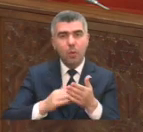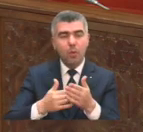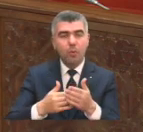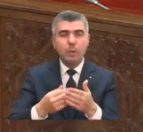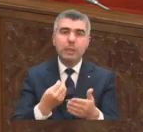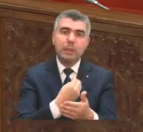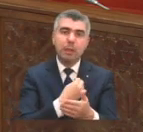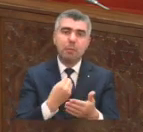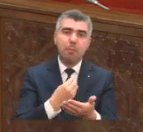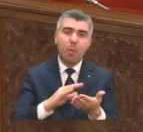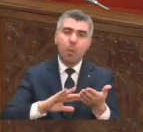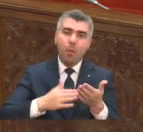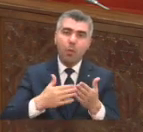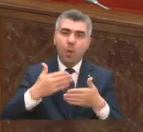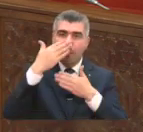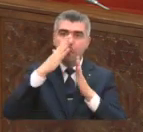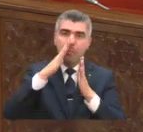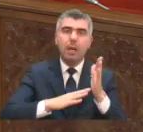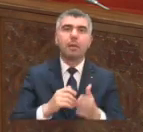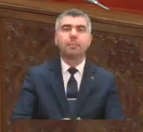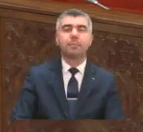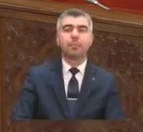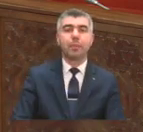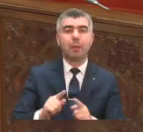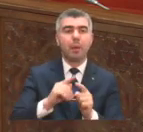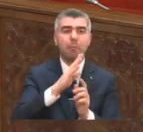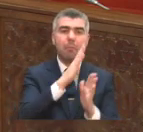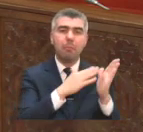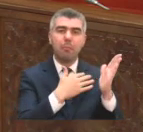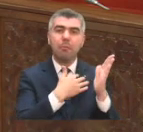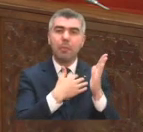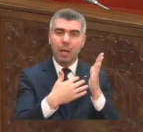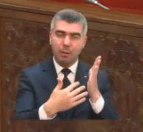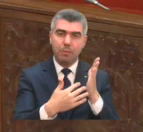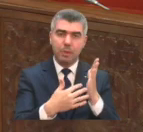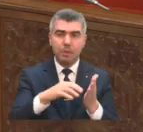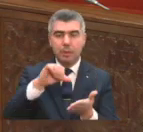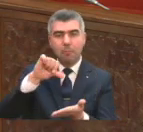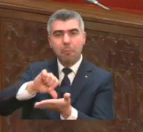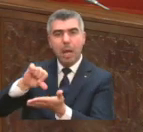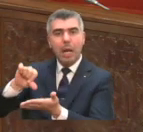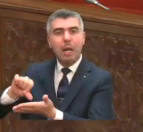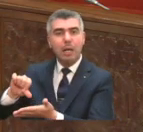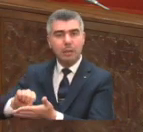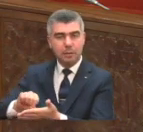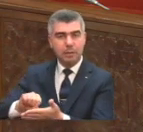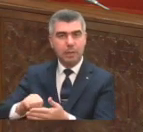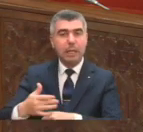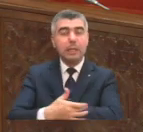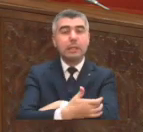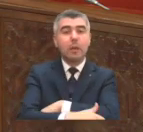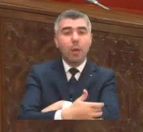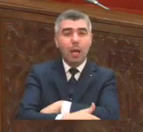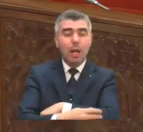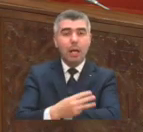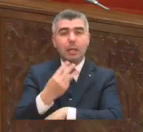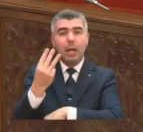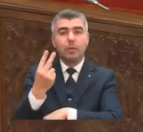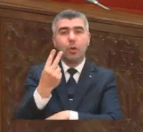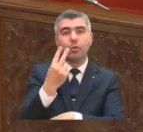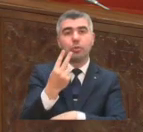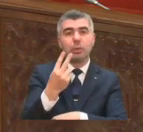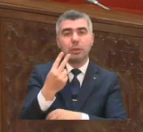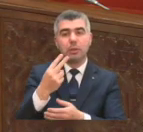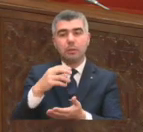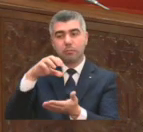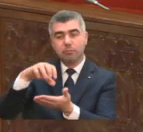فبالتالي يكفي ان غير في البرنامج ديال التاهيل ديال المراكز ديال القرب ان الصويره بوحدها فيها 23 مركز اللي غتكون